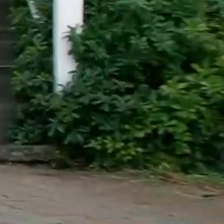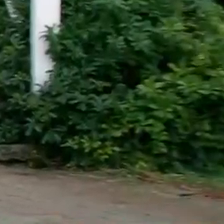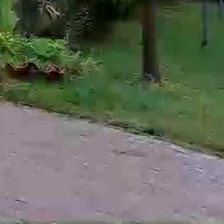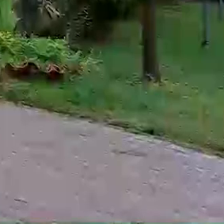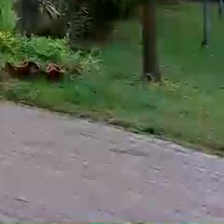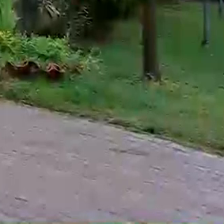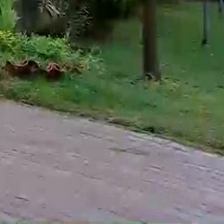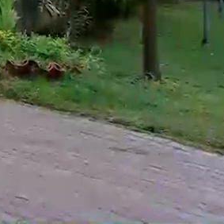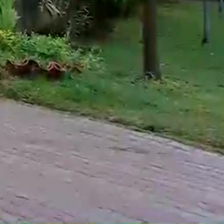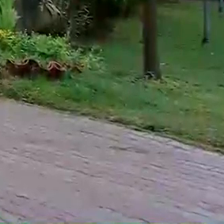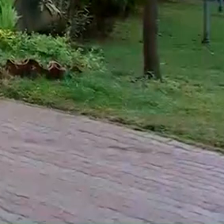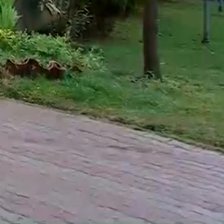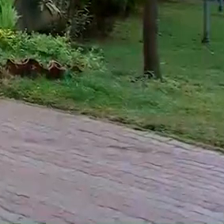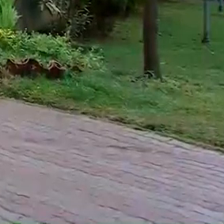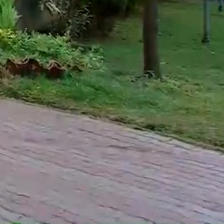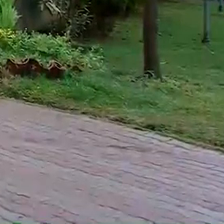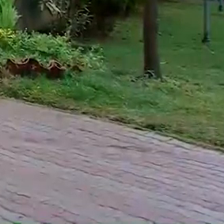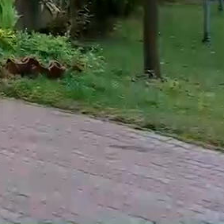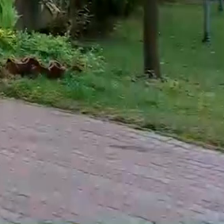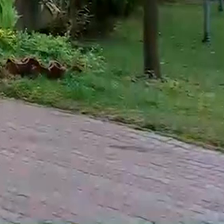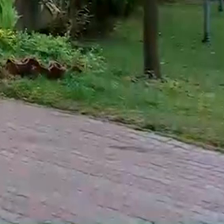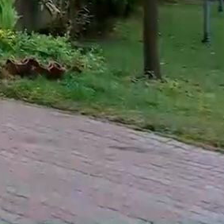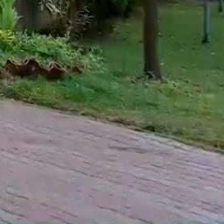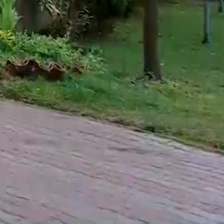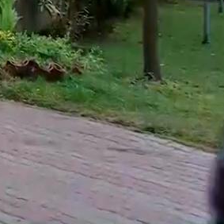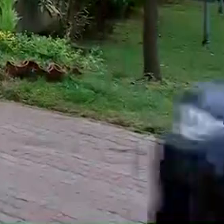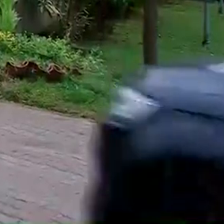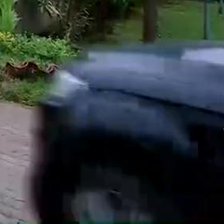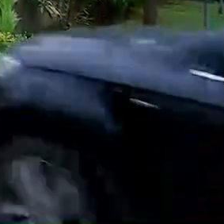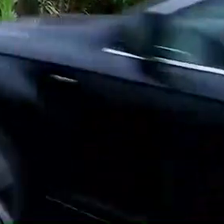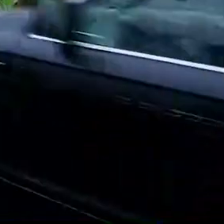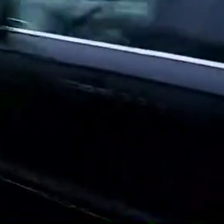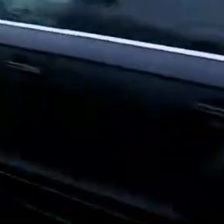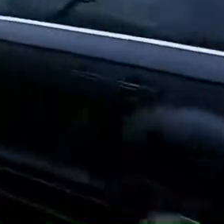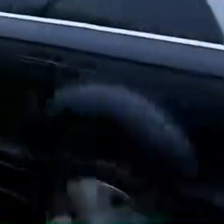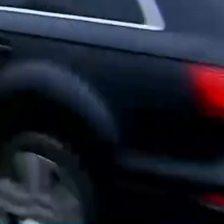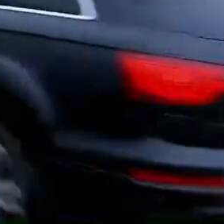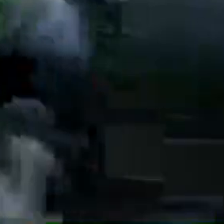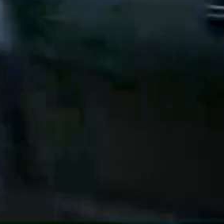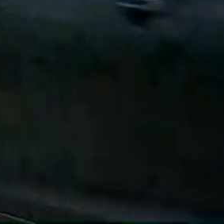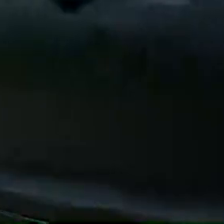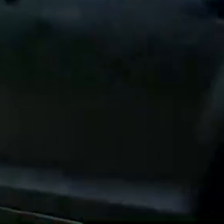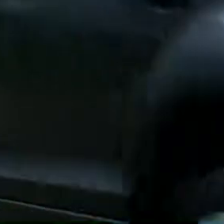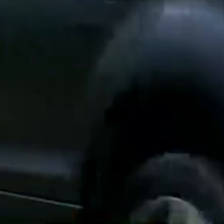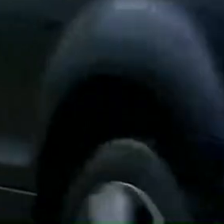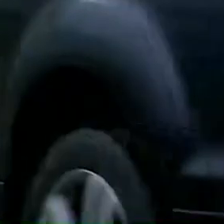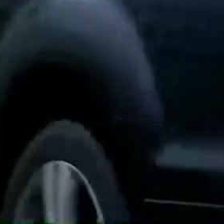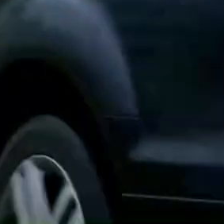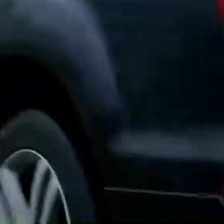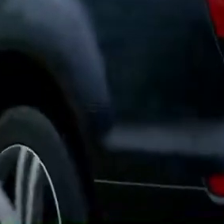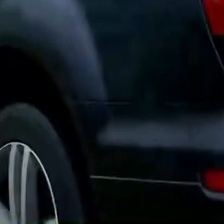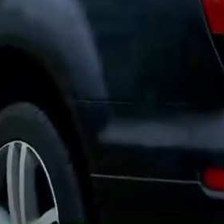önüne geçip klasik el kol hareketlerini yapmaya başladı. Son model siyah cipiyle garaja giren Sarp, Şükrü'nün tam önünde